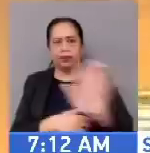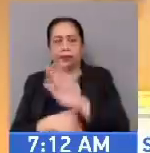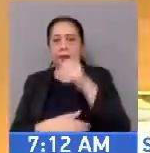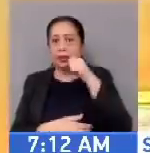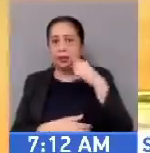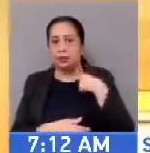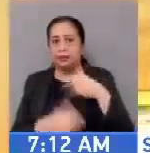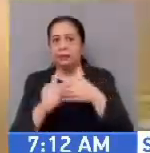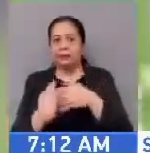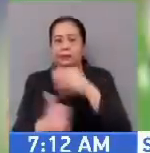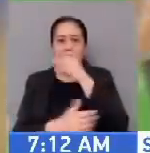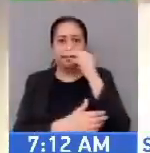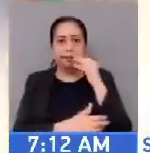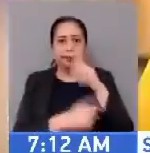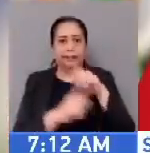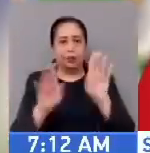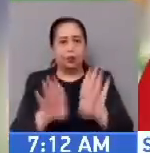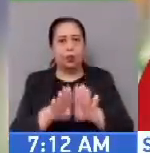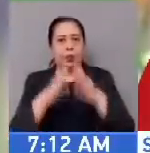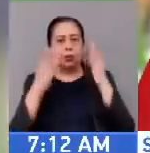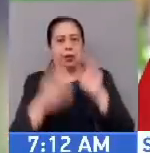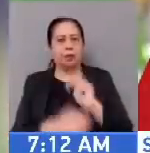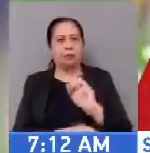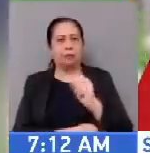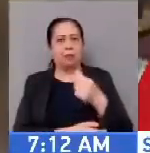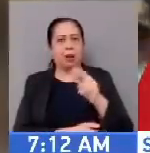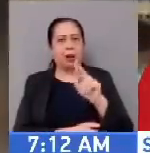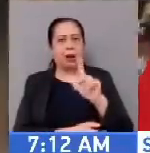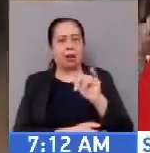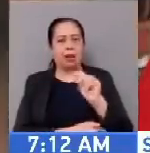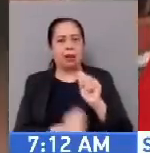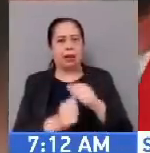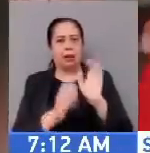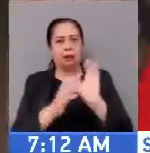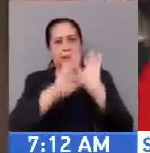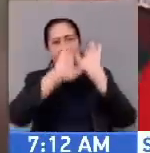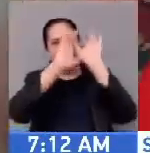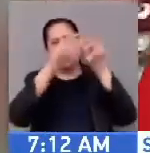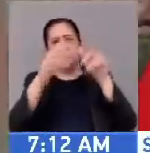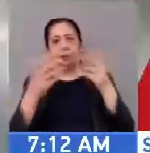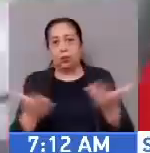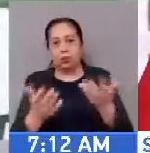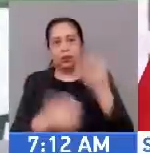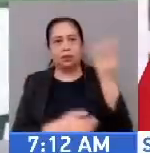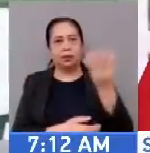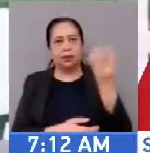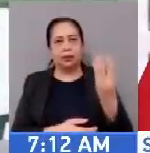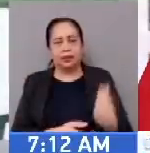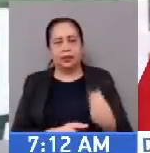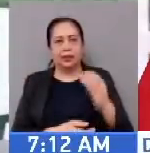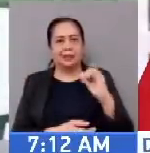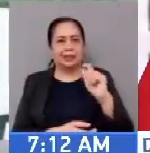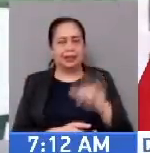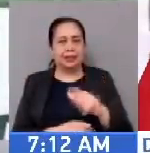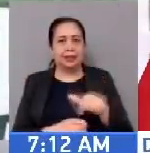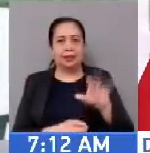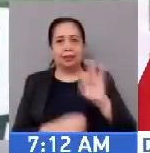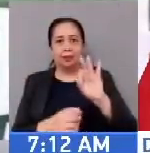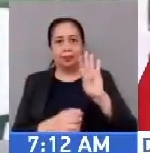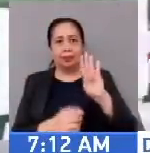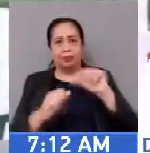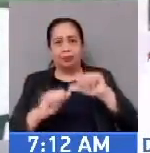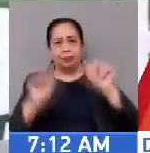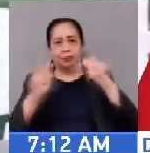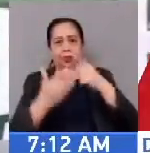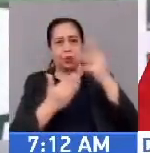Pacquiao ang pagbubukas ng Maharlika Basketball League sa Batangas City. Sa kanya namang programa sa Facebook, binatikos ng katandem ni Pacquiao